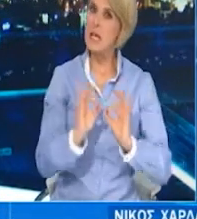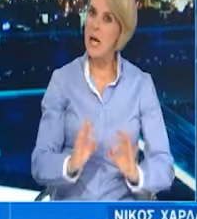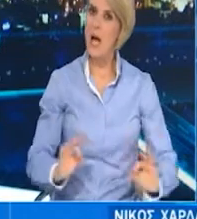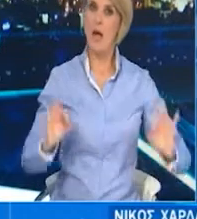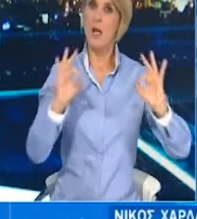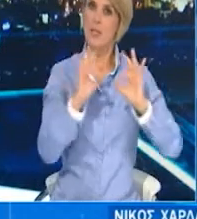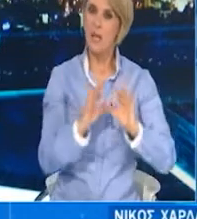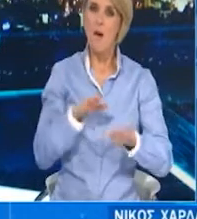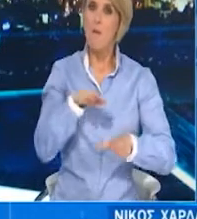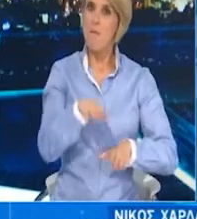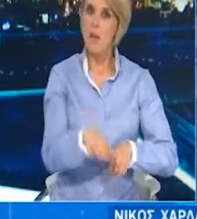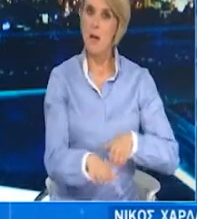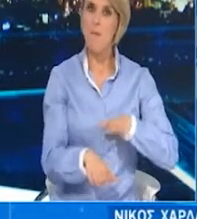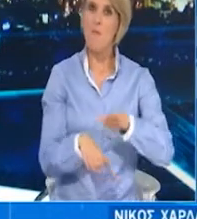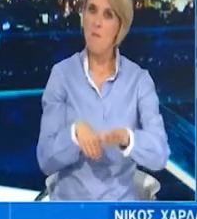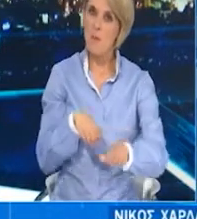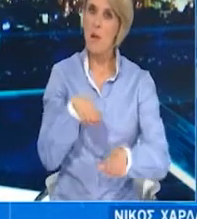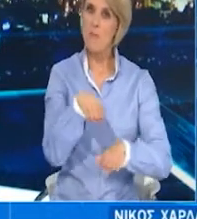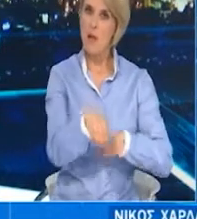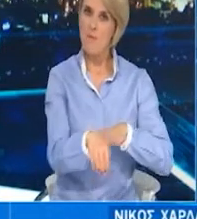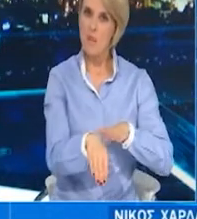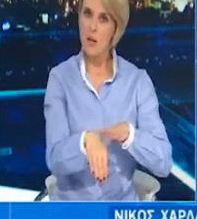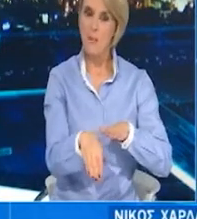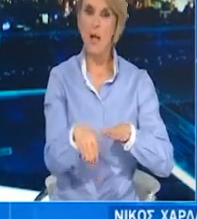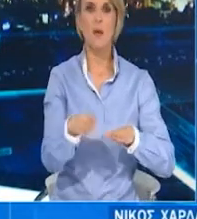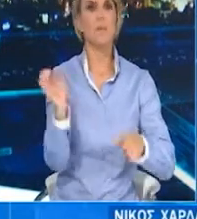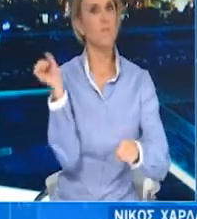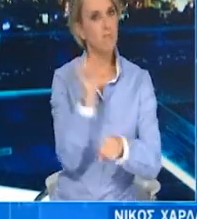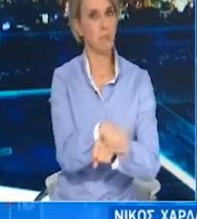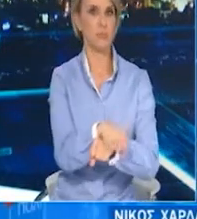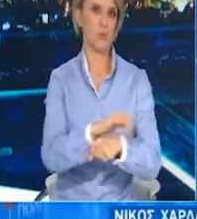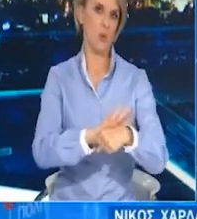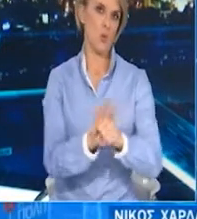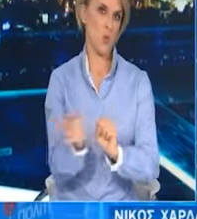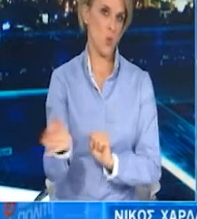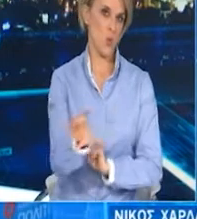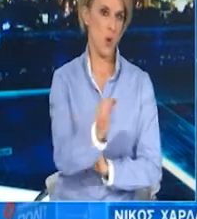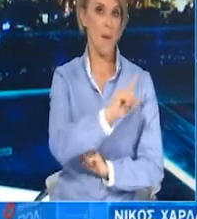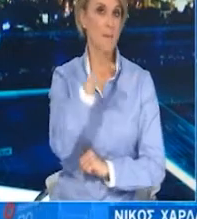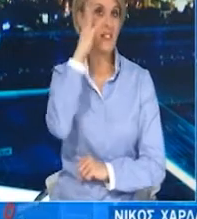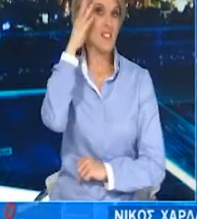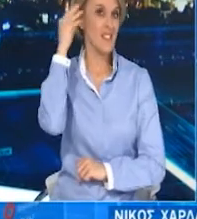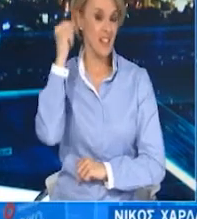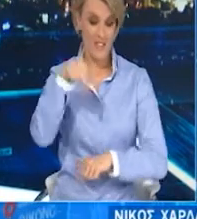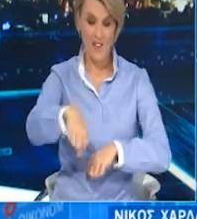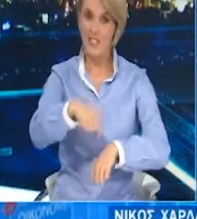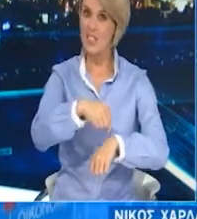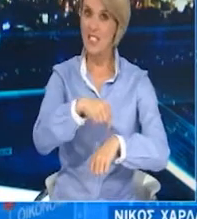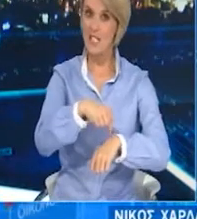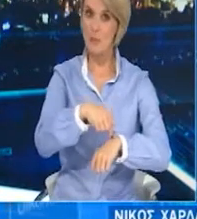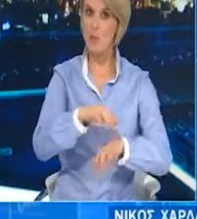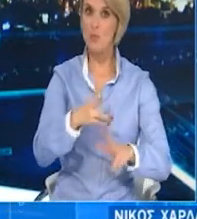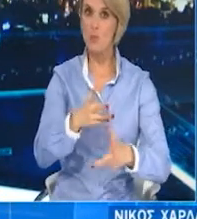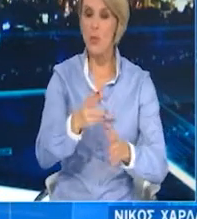σταδιακά και σταθερά να αφήσουμε την πανδημία οριστικά πίσω μας. Δεν πρέπει όμως να ξεχνάμε ότι αυτή τη στιγμή